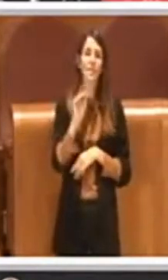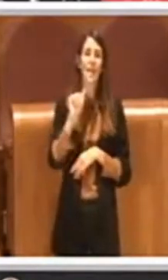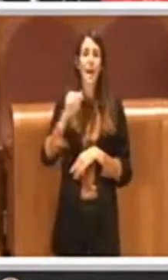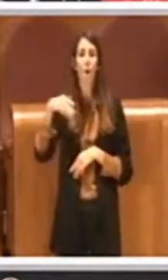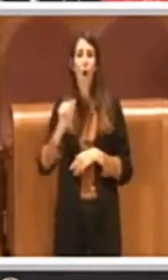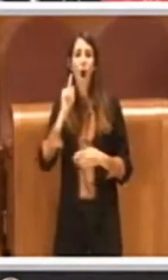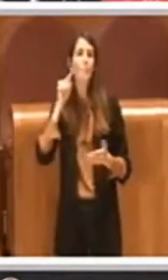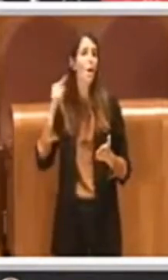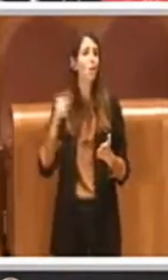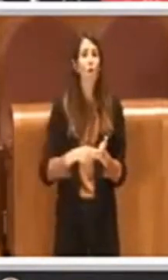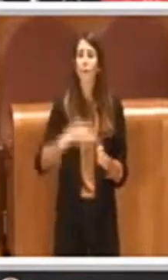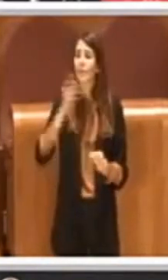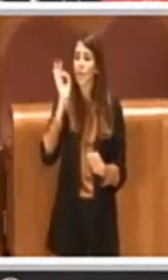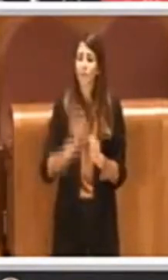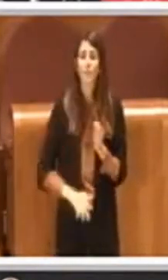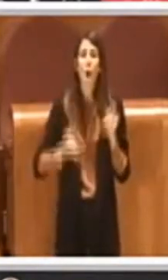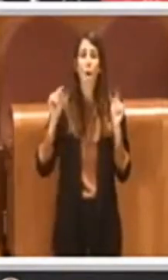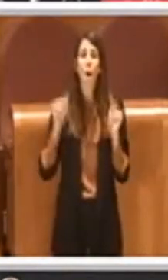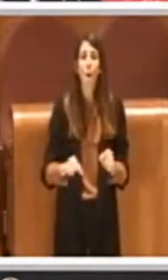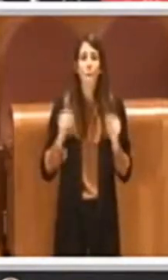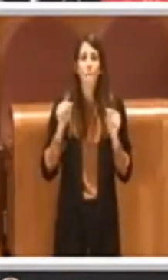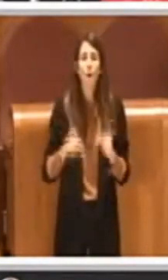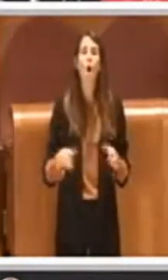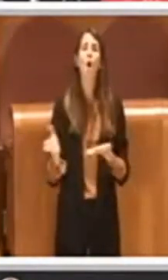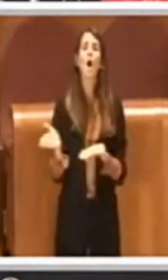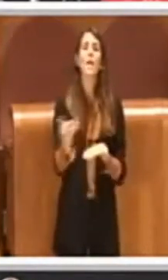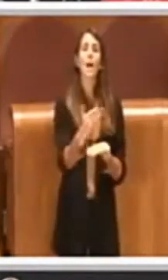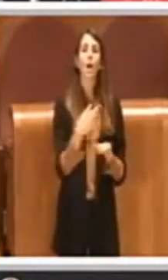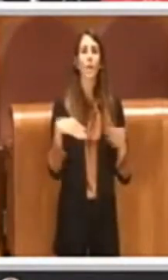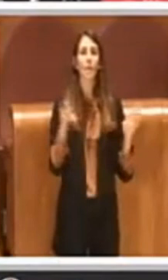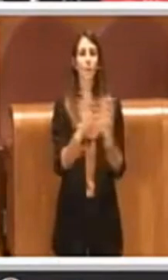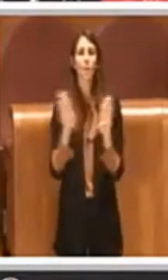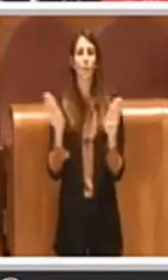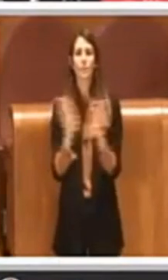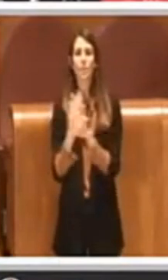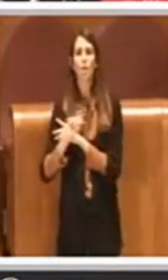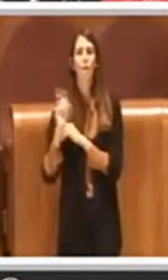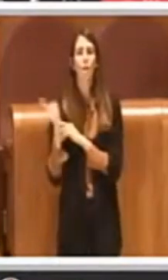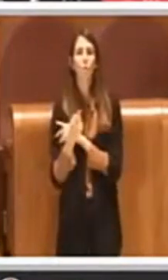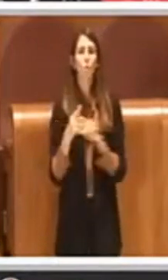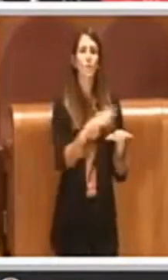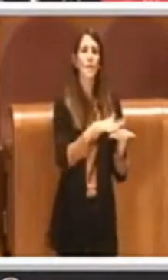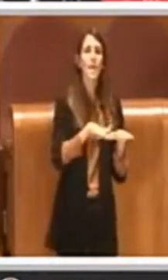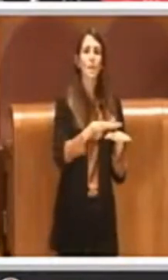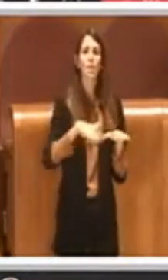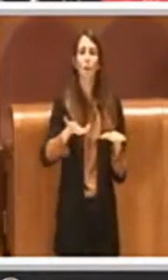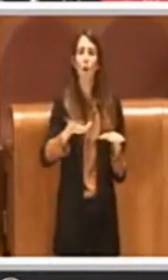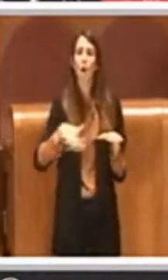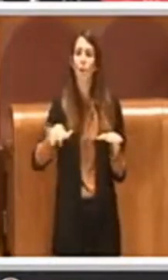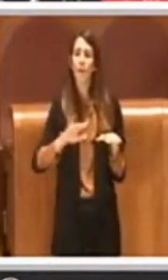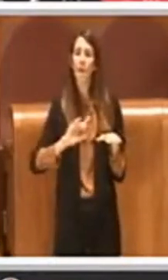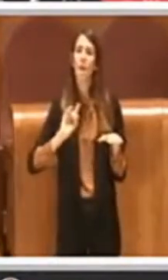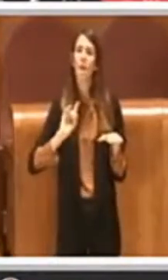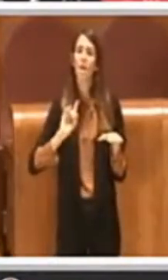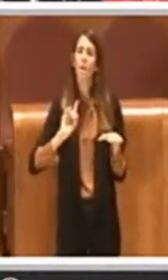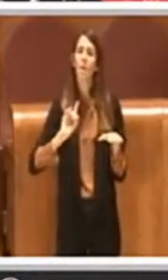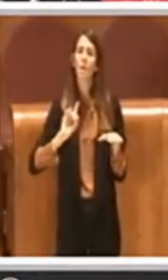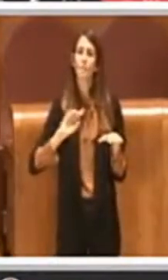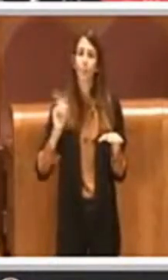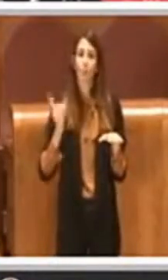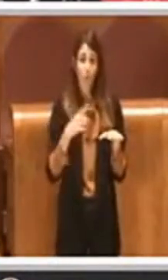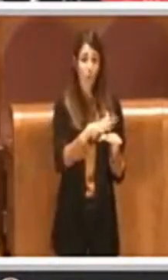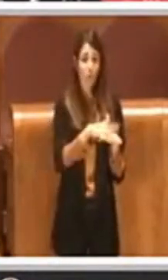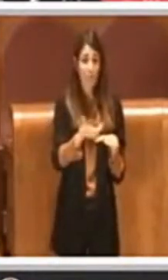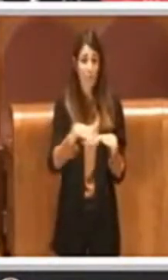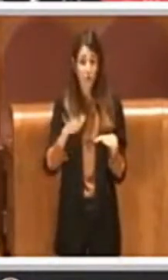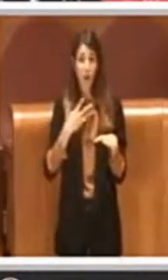ripristinare immediatamente il porta a porta in tutte quelle zone dove il pro per